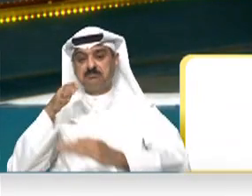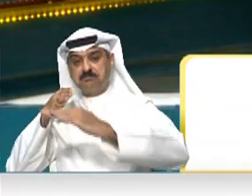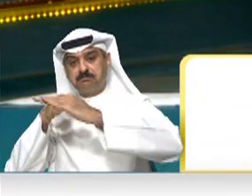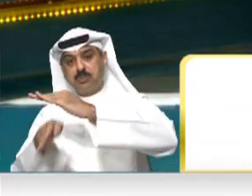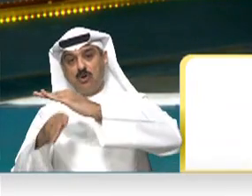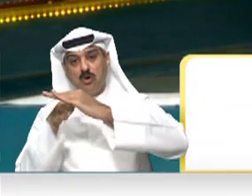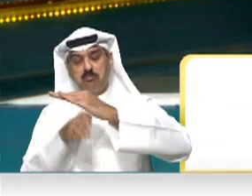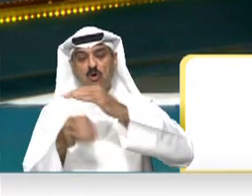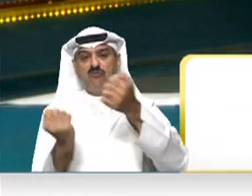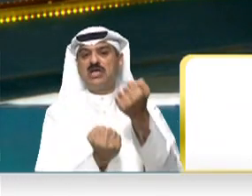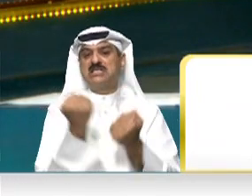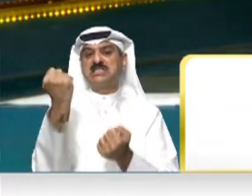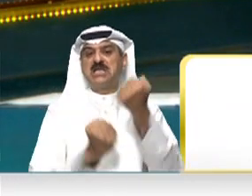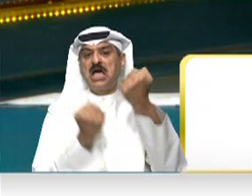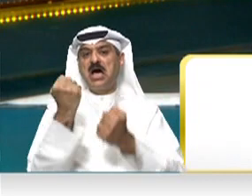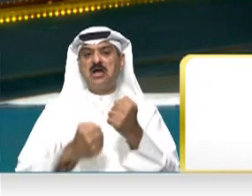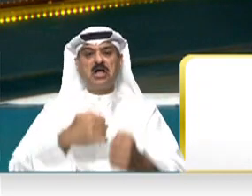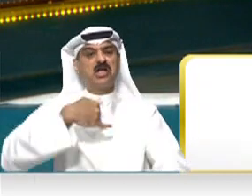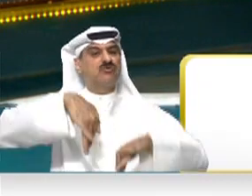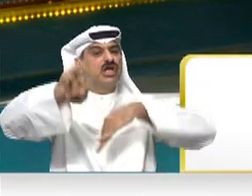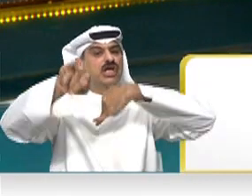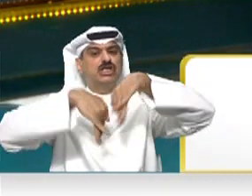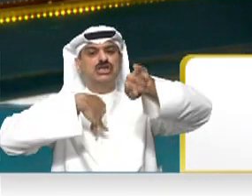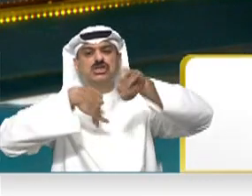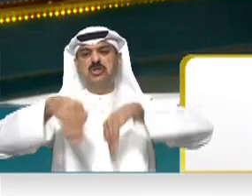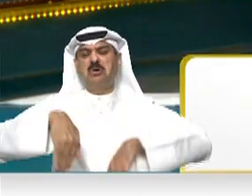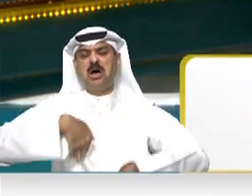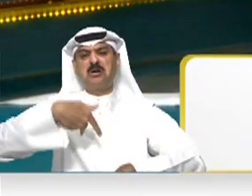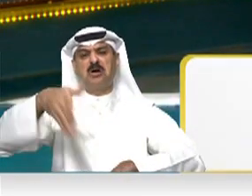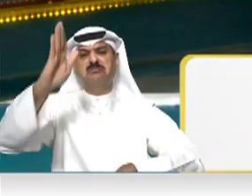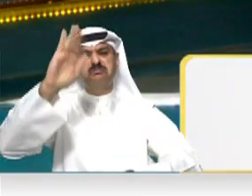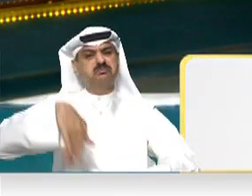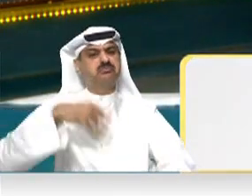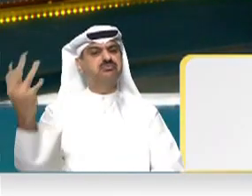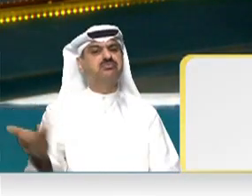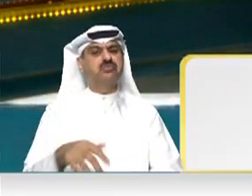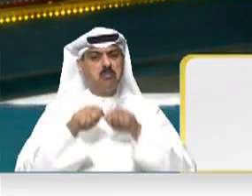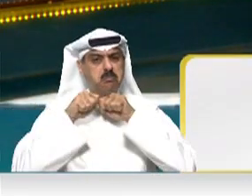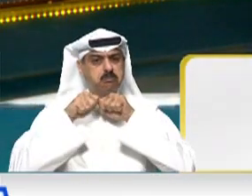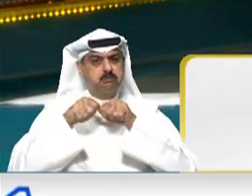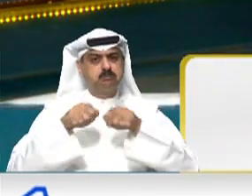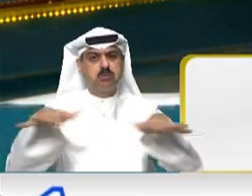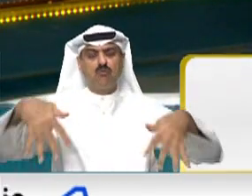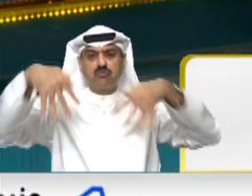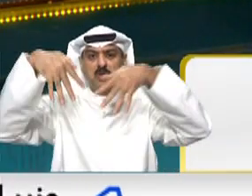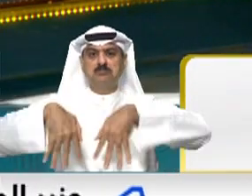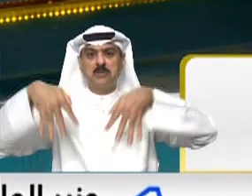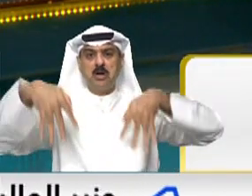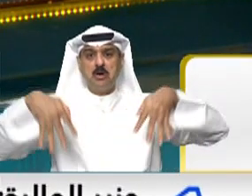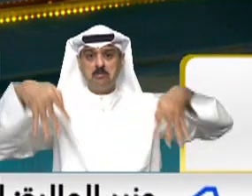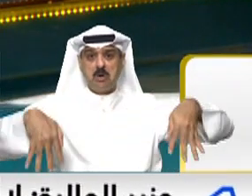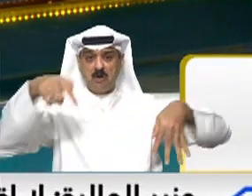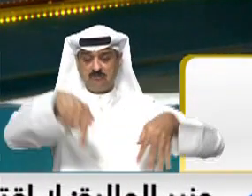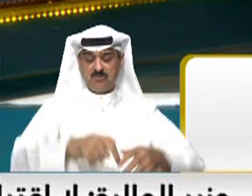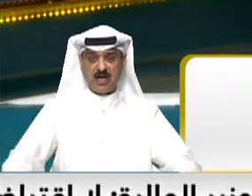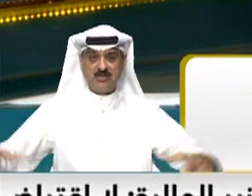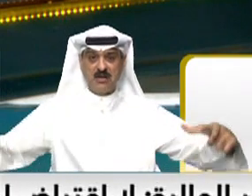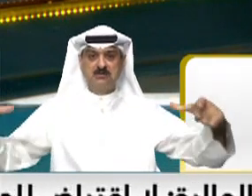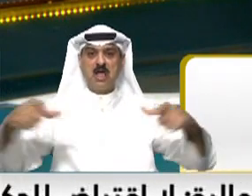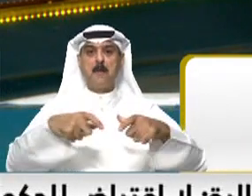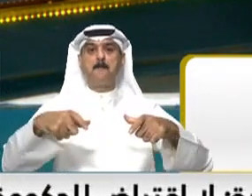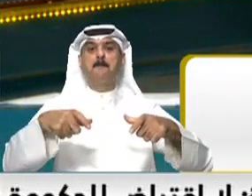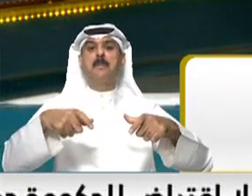وسيرت آلياتها العسكرية في شوارعها، كما كثفت قوات الاحتلال من انتشارها العسكري في محيط بلدة